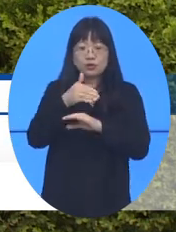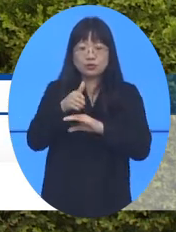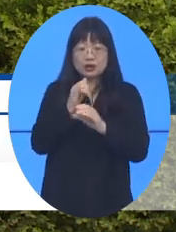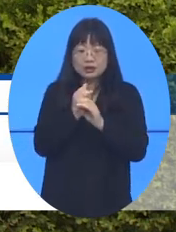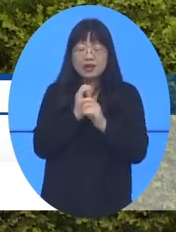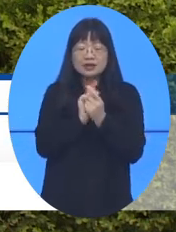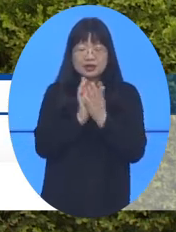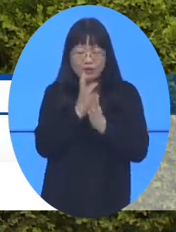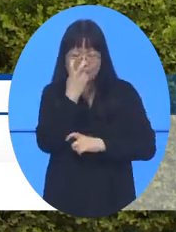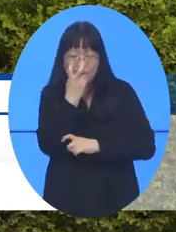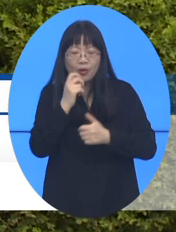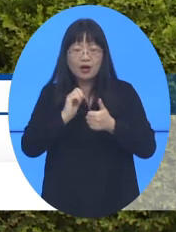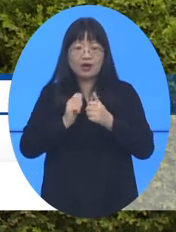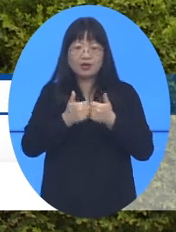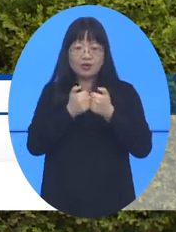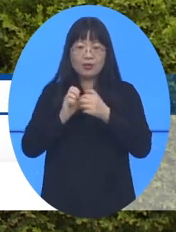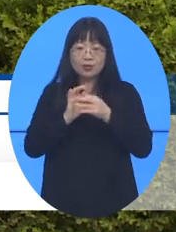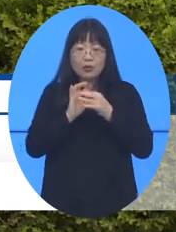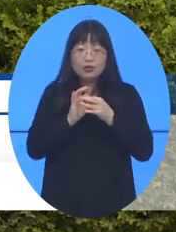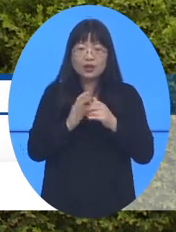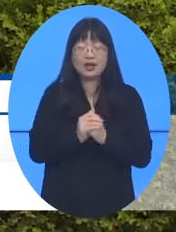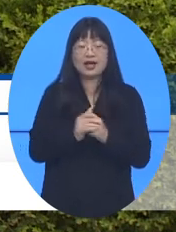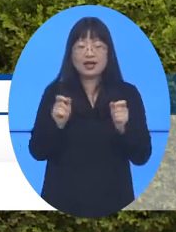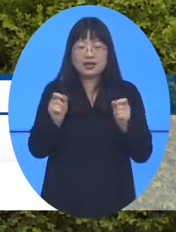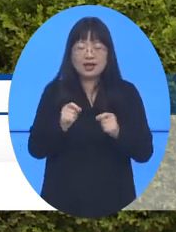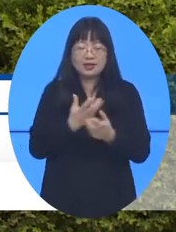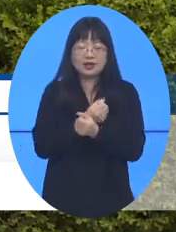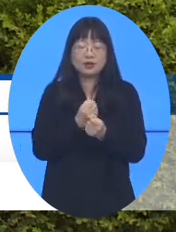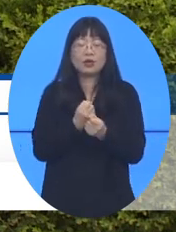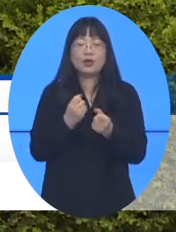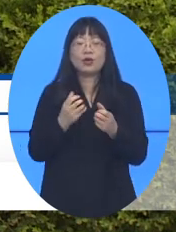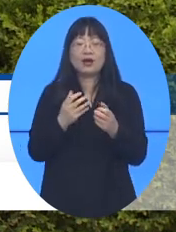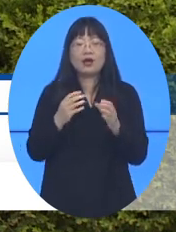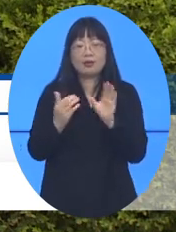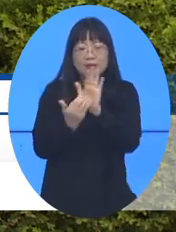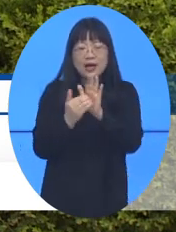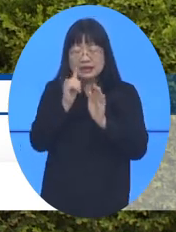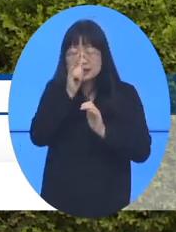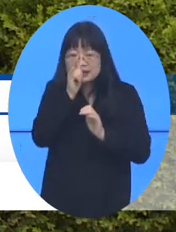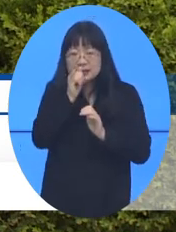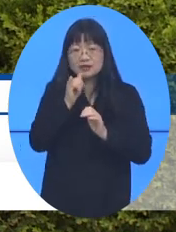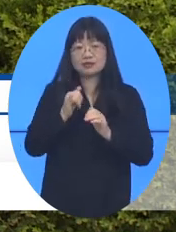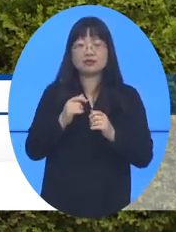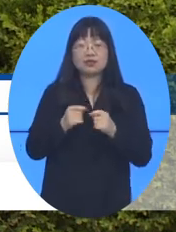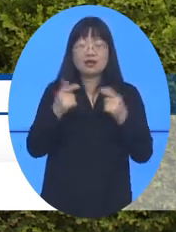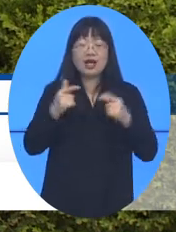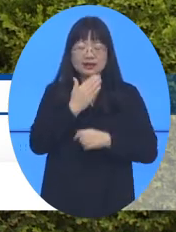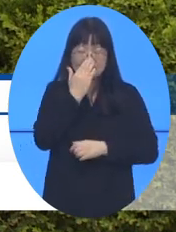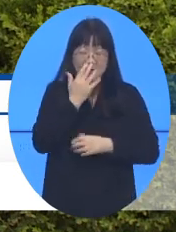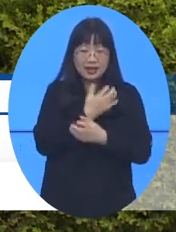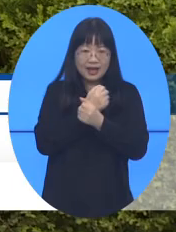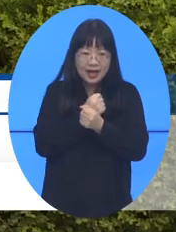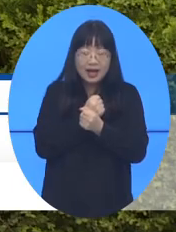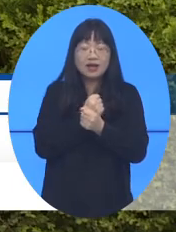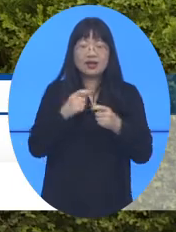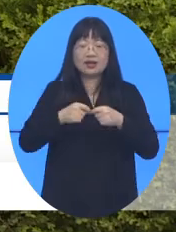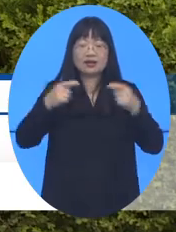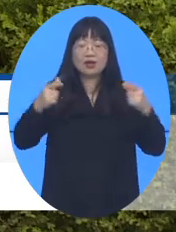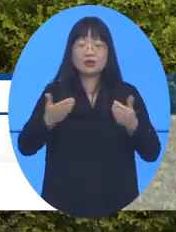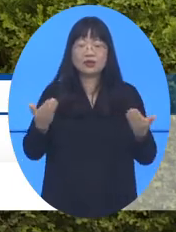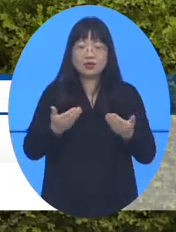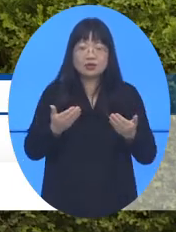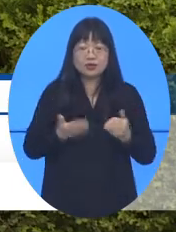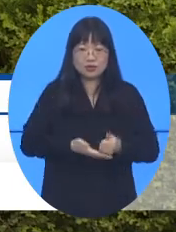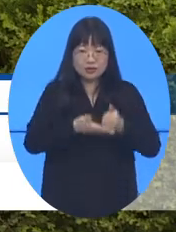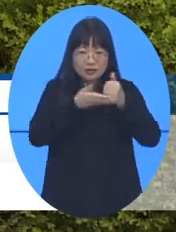실태조사 및 컨설팅 결과를 바탕으로 단기근로계약을 근절할 수 있는 방안을 적극적으로 광고 착한 계약이 확산돼서 노동이